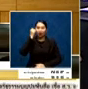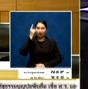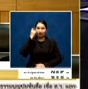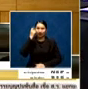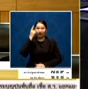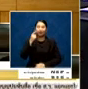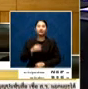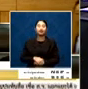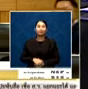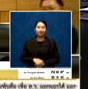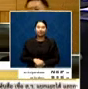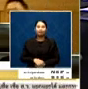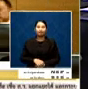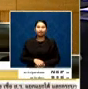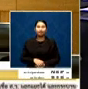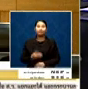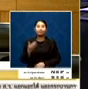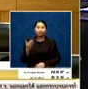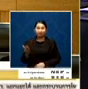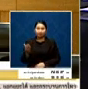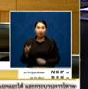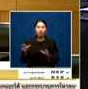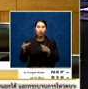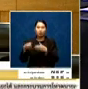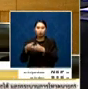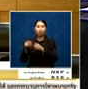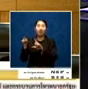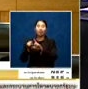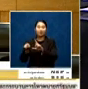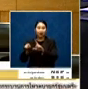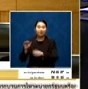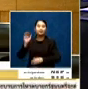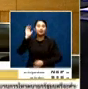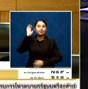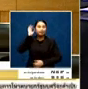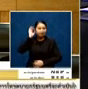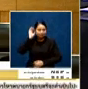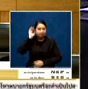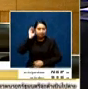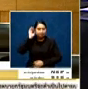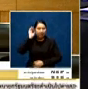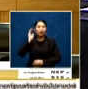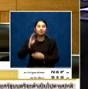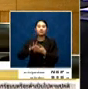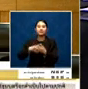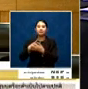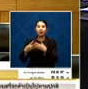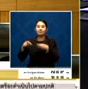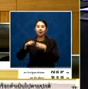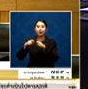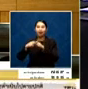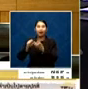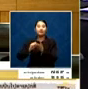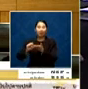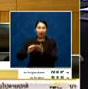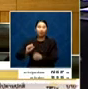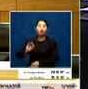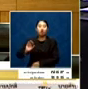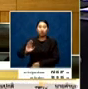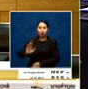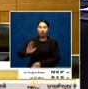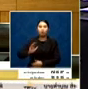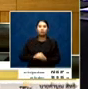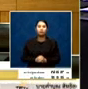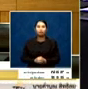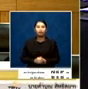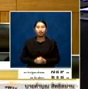ไร มิน อ๋อใช่ใช ่ยิงหัวแล้วกี่พัน ครับ ไม่ใช่กระสุนแบบนั้นมั้ง เอาเหรอ ไม่